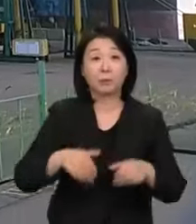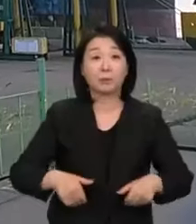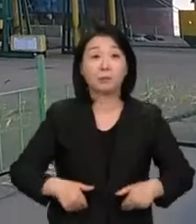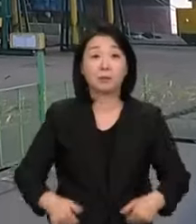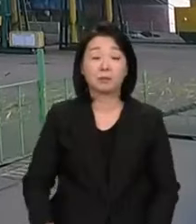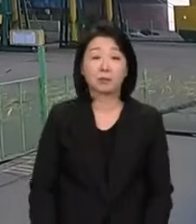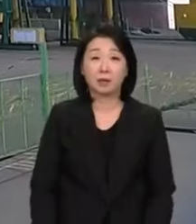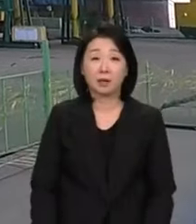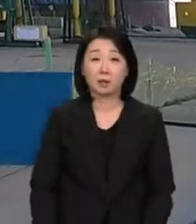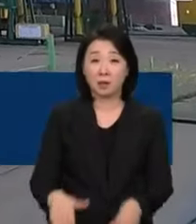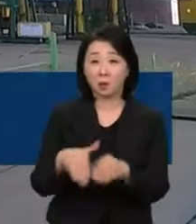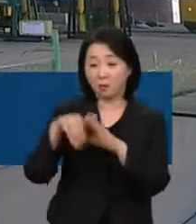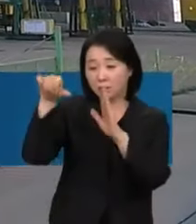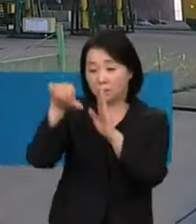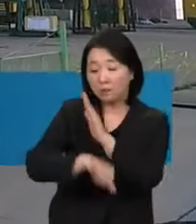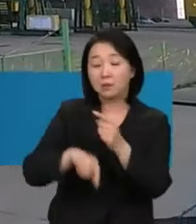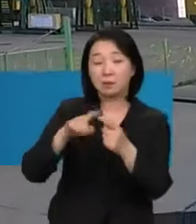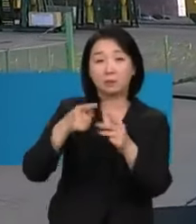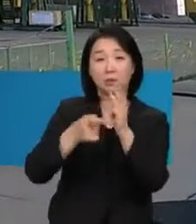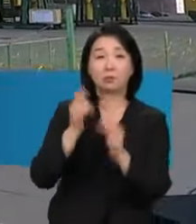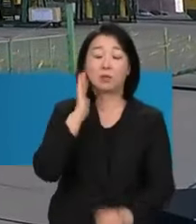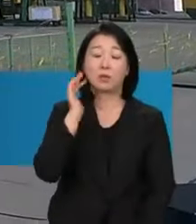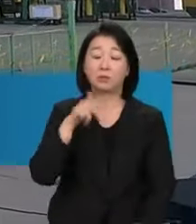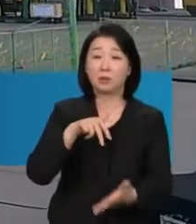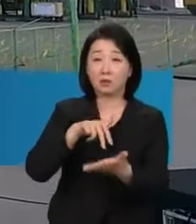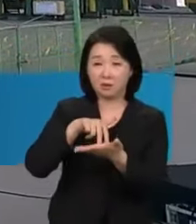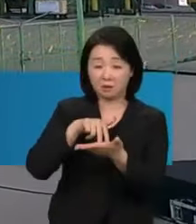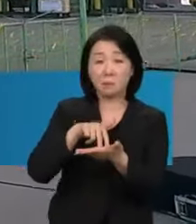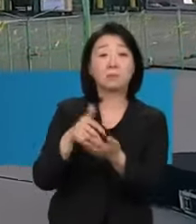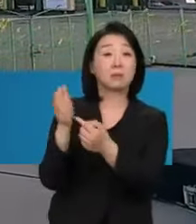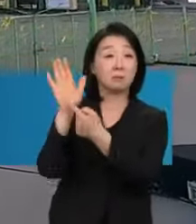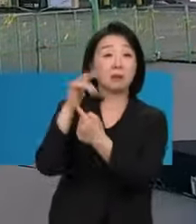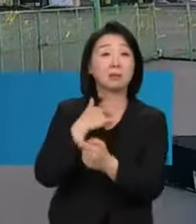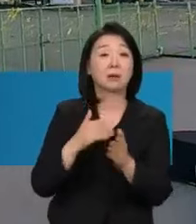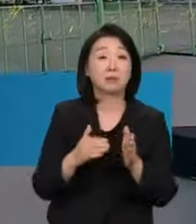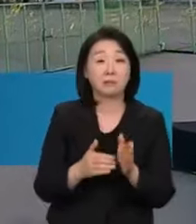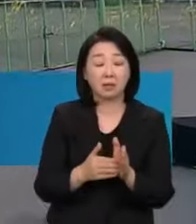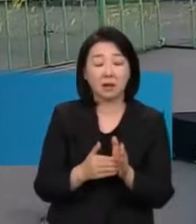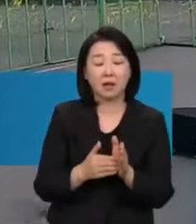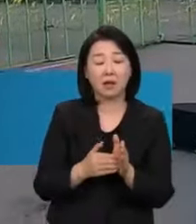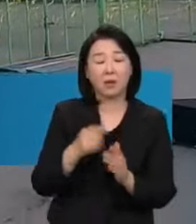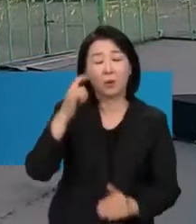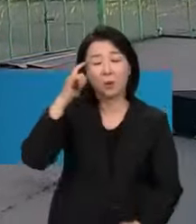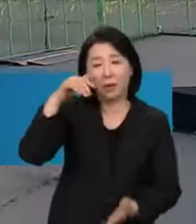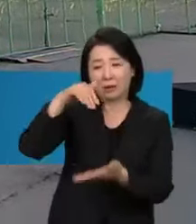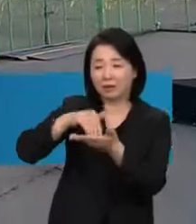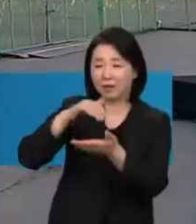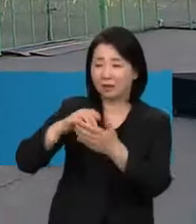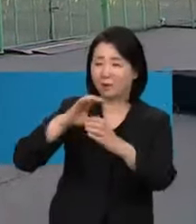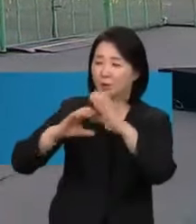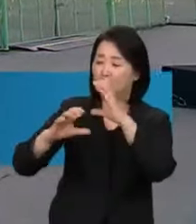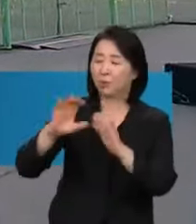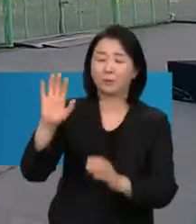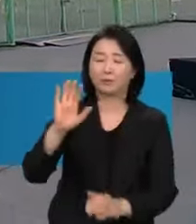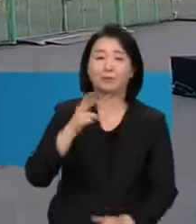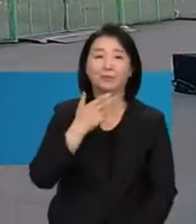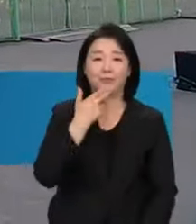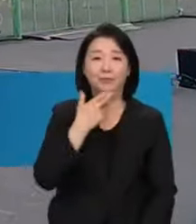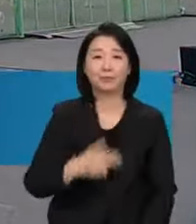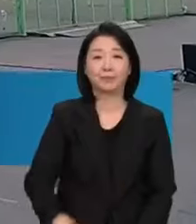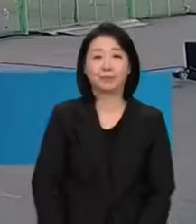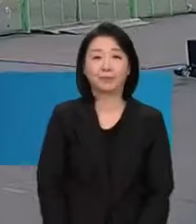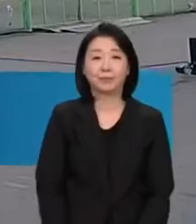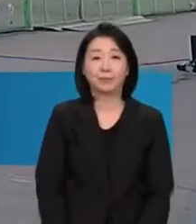오늘 총선 참패에 대해 윤석열 대통령이 직접 입장을 밝히기도 했는데 예상했던 반성이나 소통과는 거리가 멀었다는 지적이